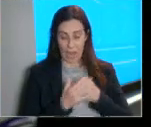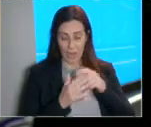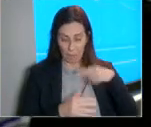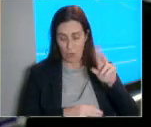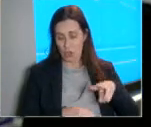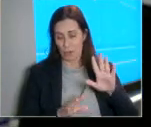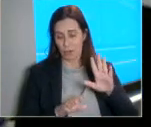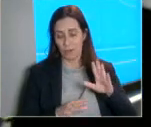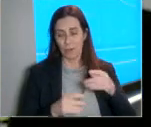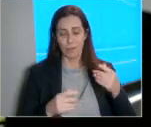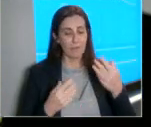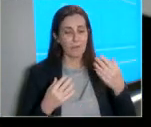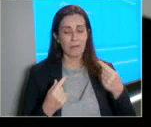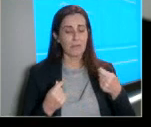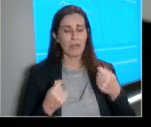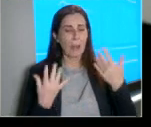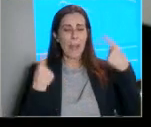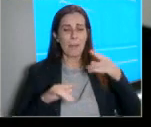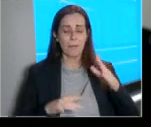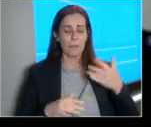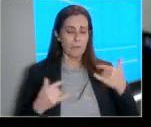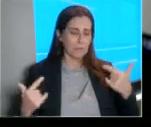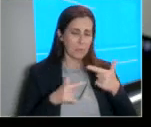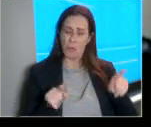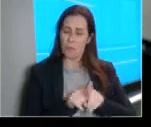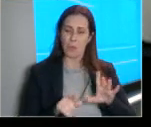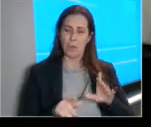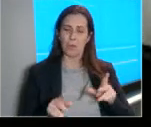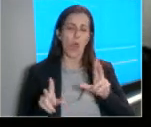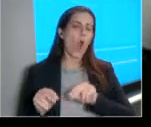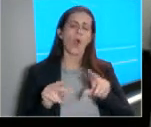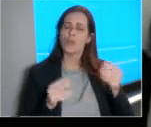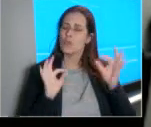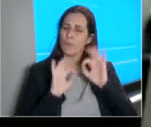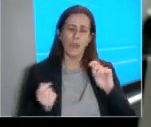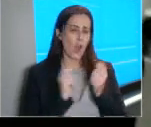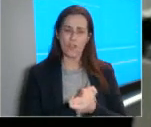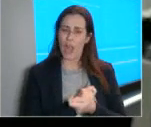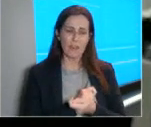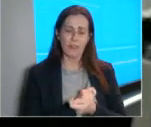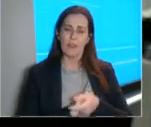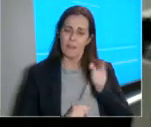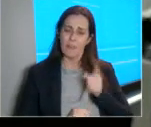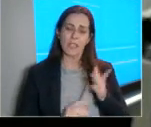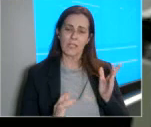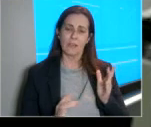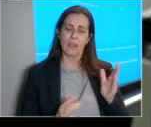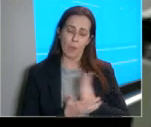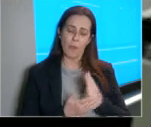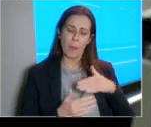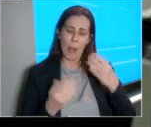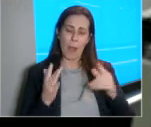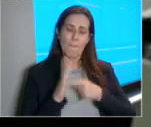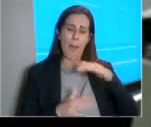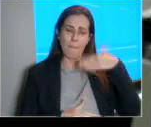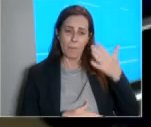זמן. מה שהיה ביומיים האלה זה עוד סבב, כמו שאומרים, more of the same, שום דבר לא השתנה. וצריכים להערך לסבב הבא,